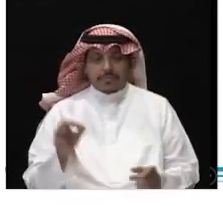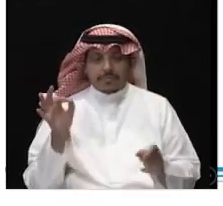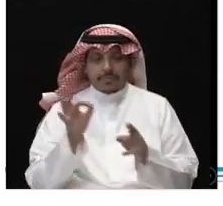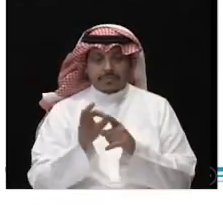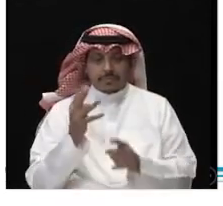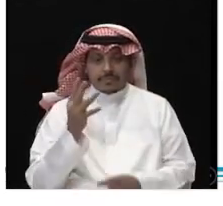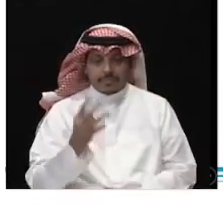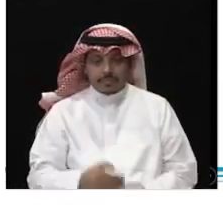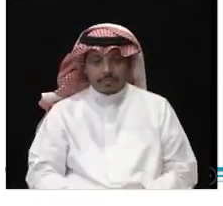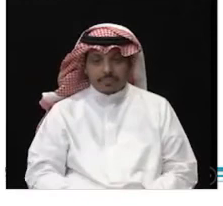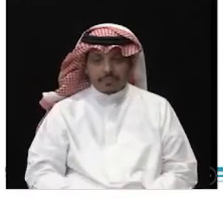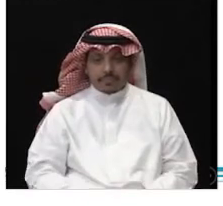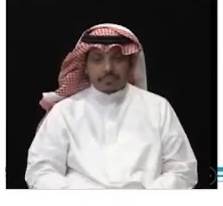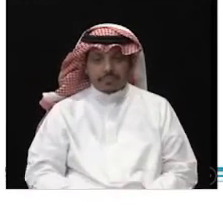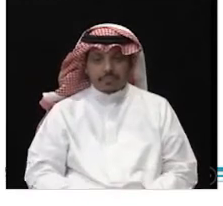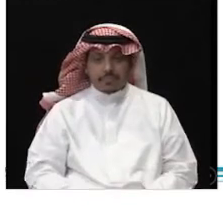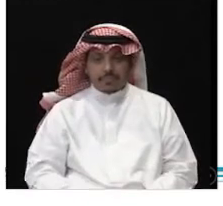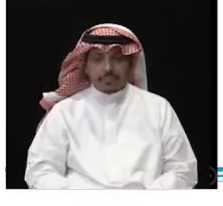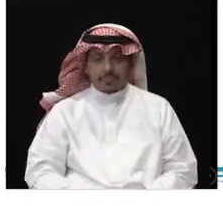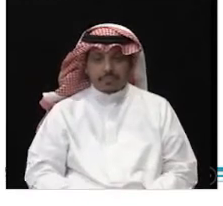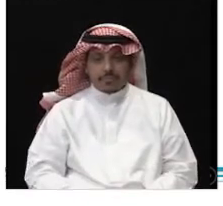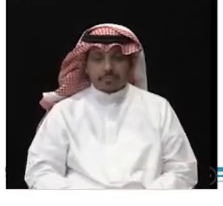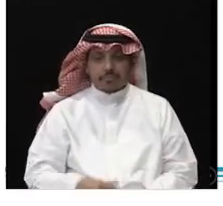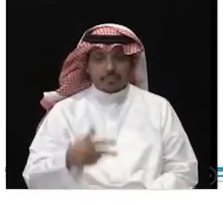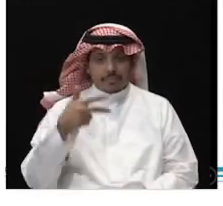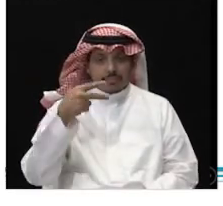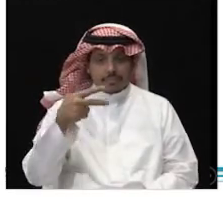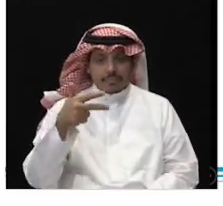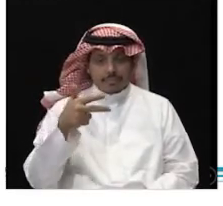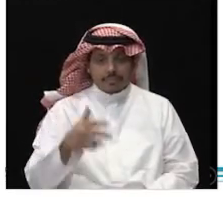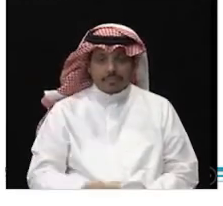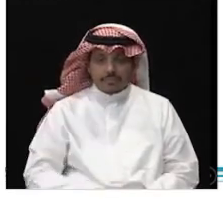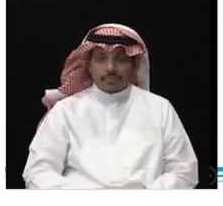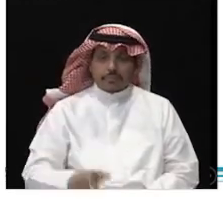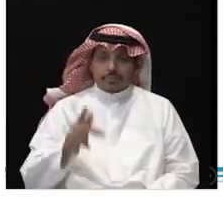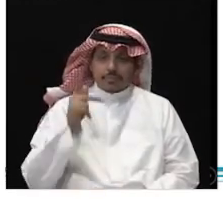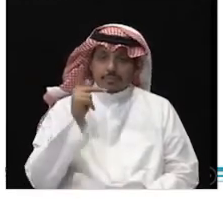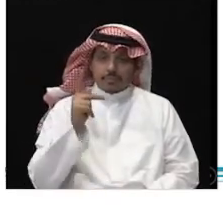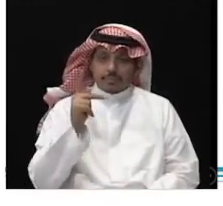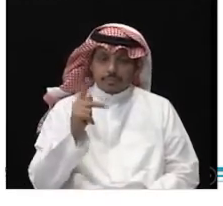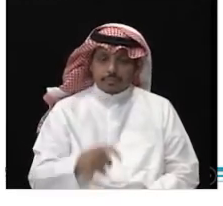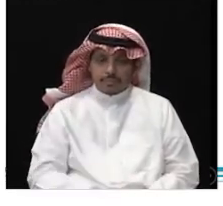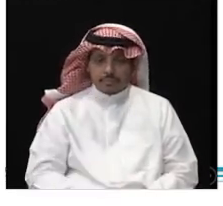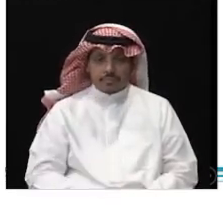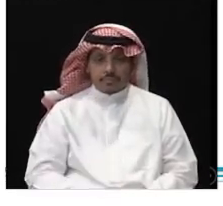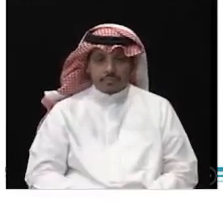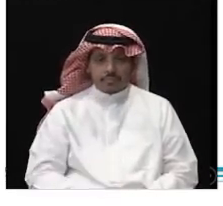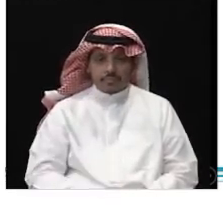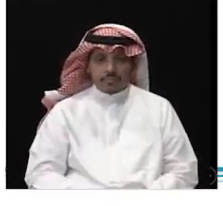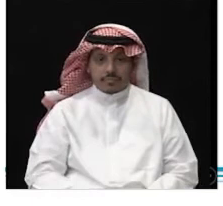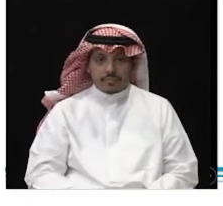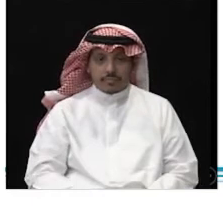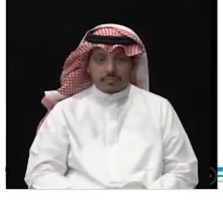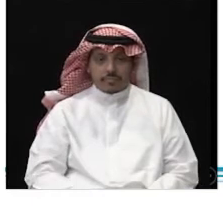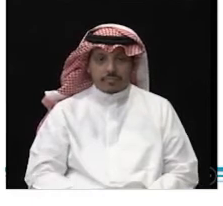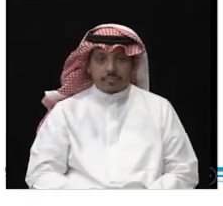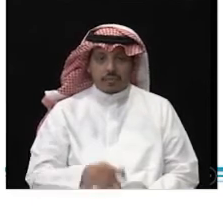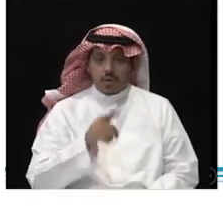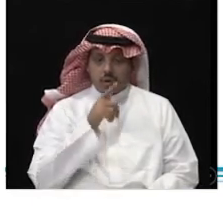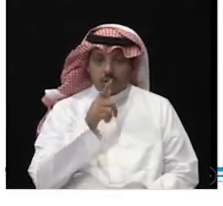الهدف الثالث من أهداف درس هذا اليوم هي نطق حرفي الغاء والظاء نطقا صحيحا.